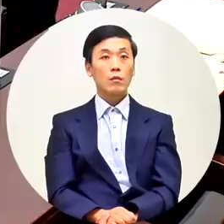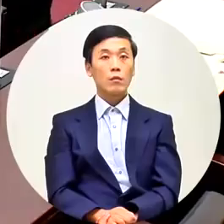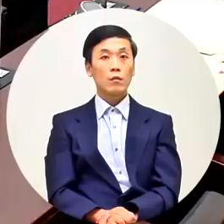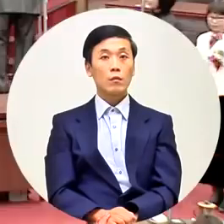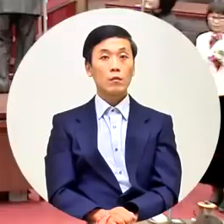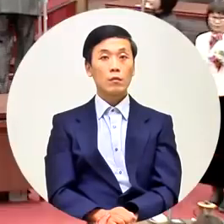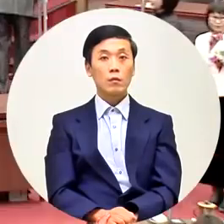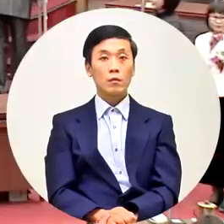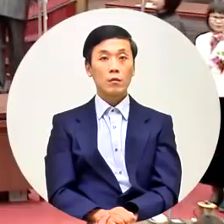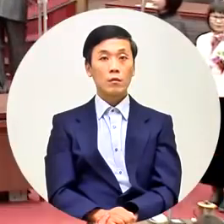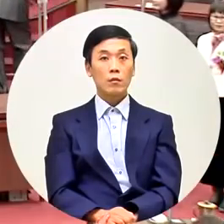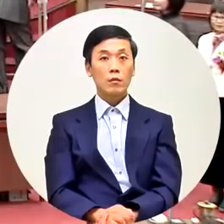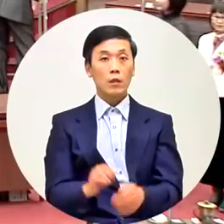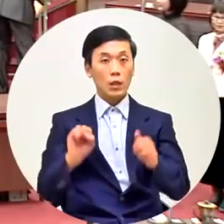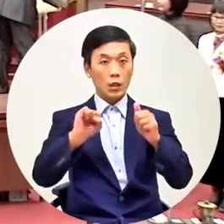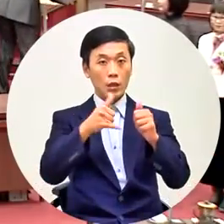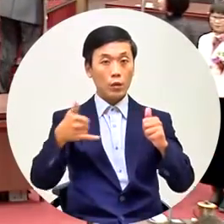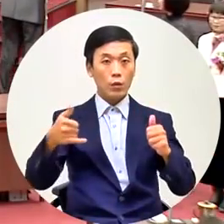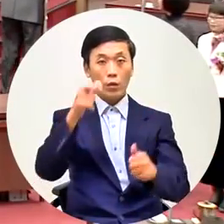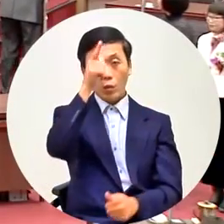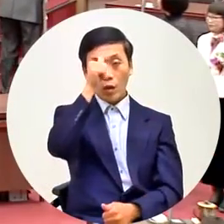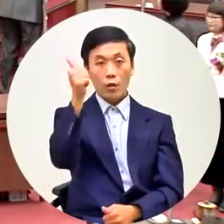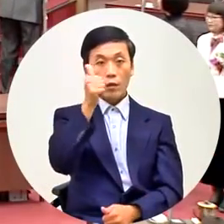请黄天煌议员领取选票。